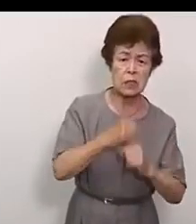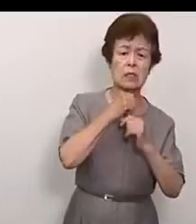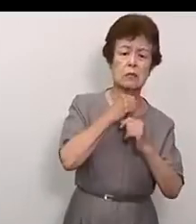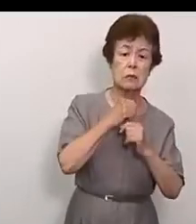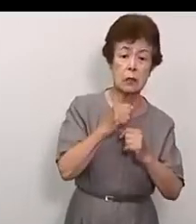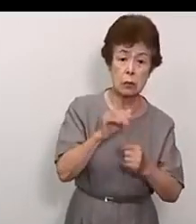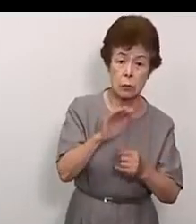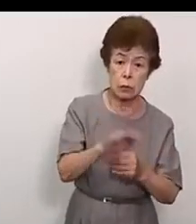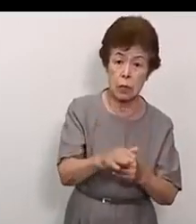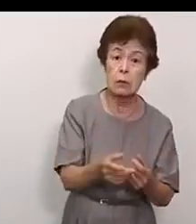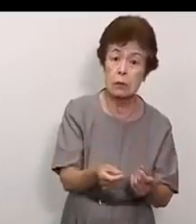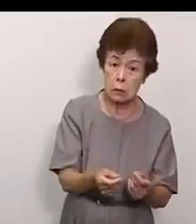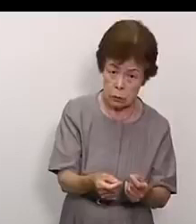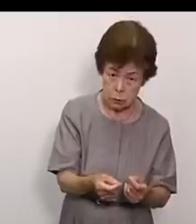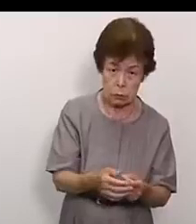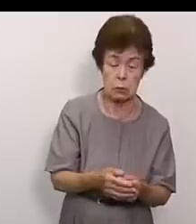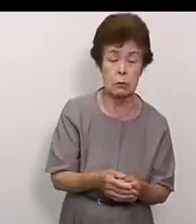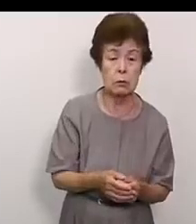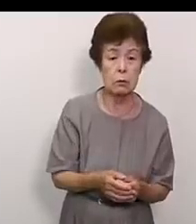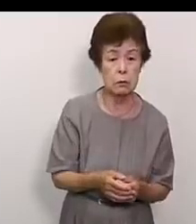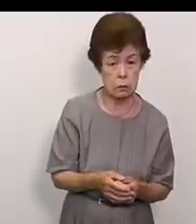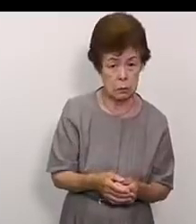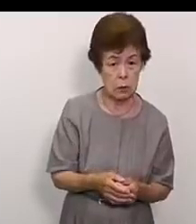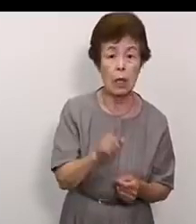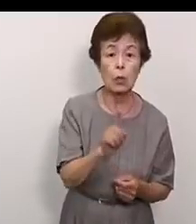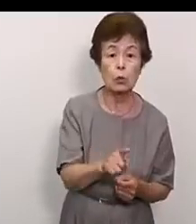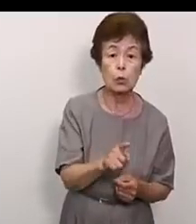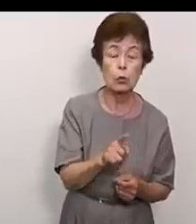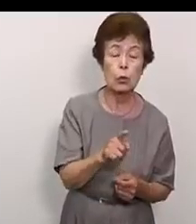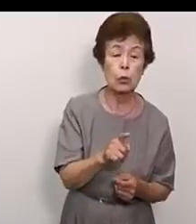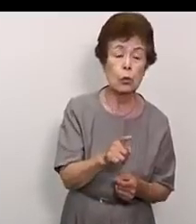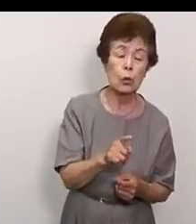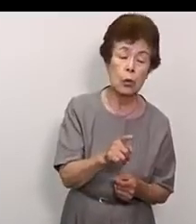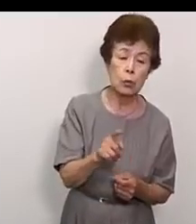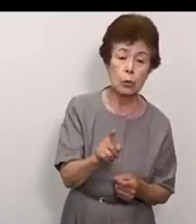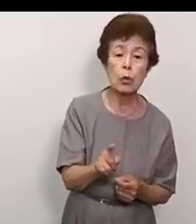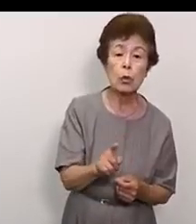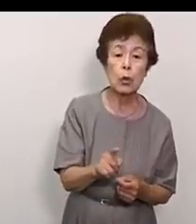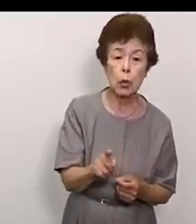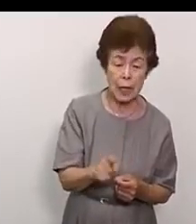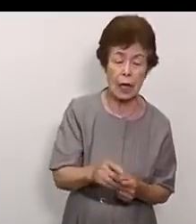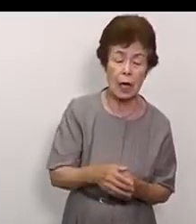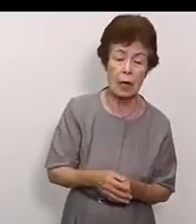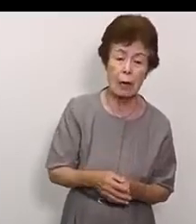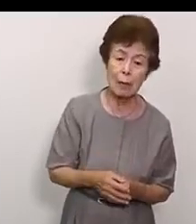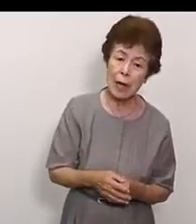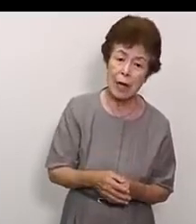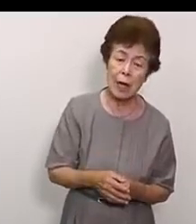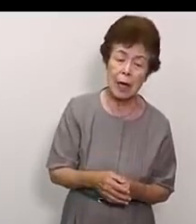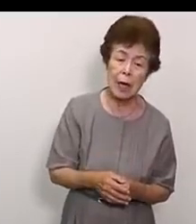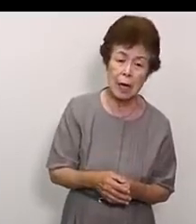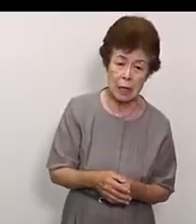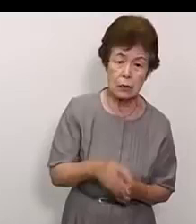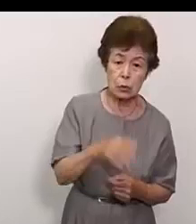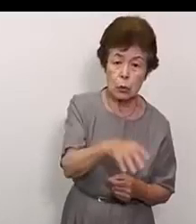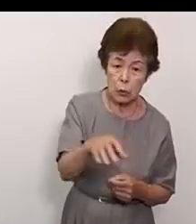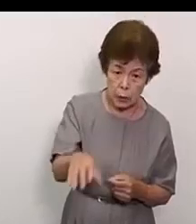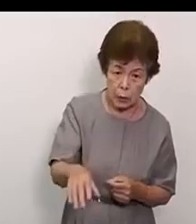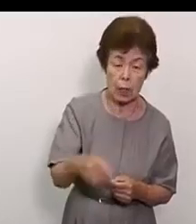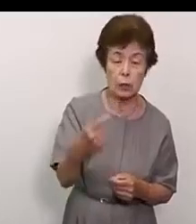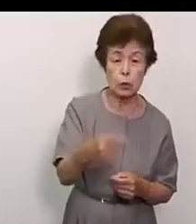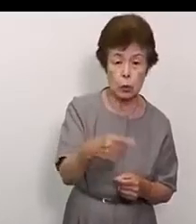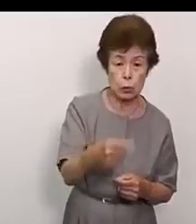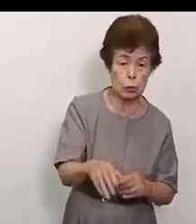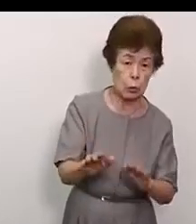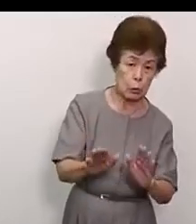ね。なのでどのような、 なんていうか場面で教育を受けても